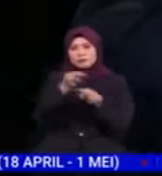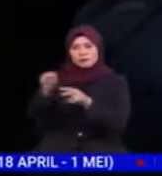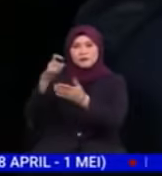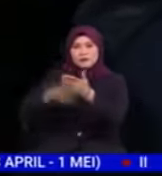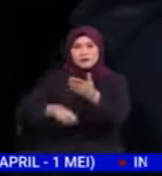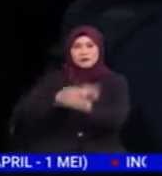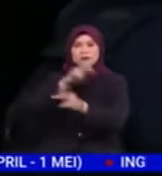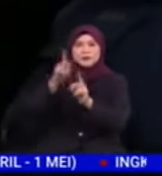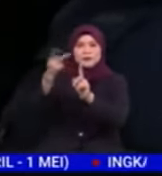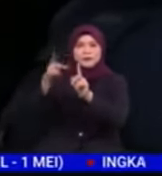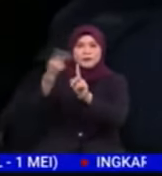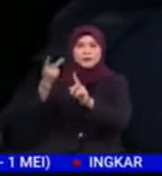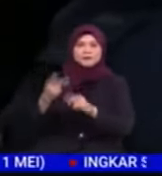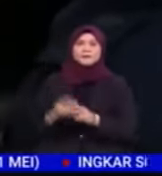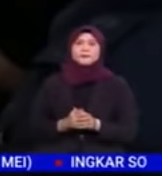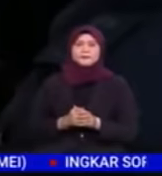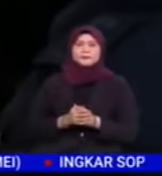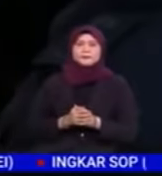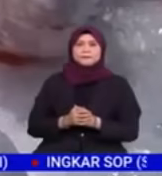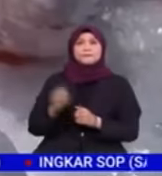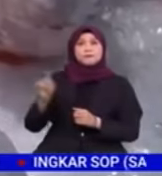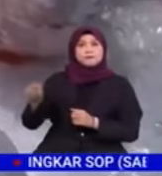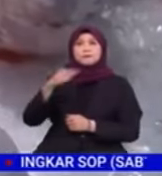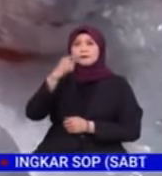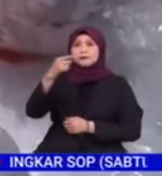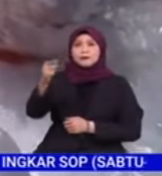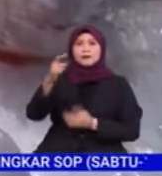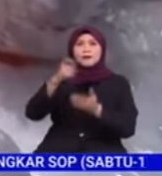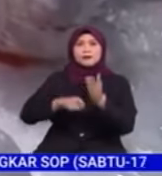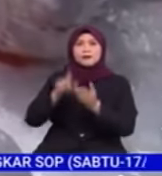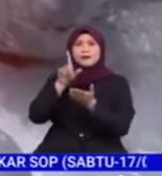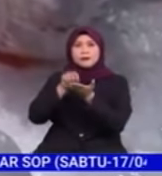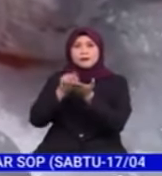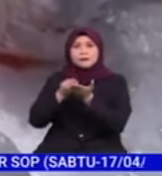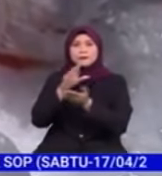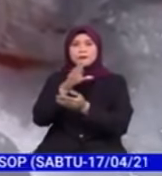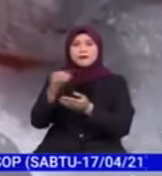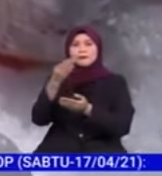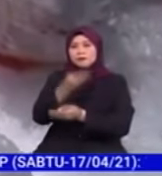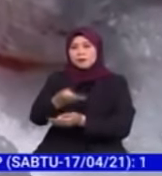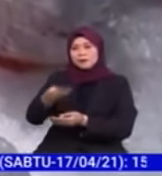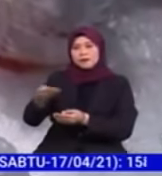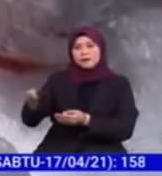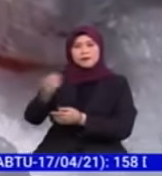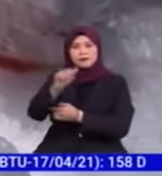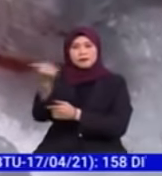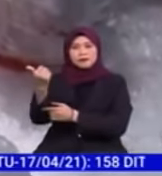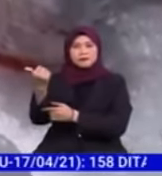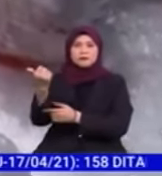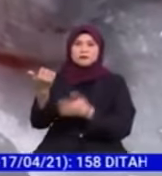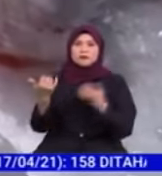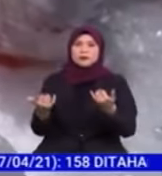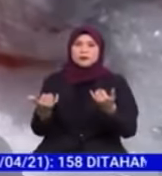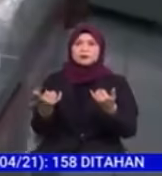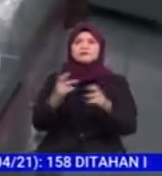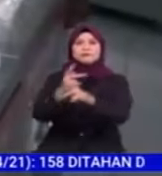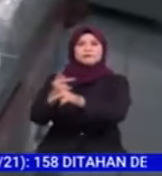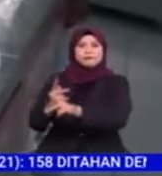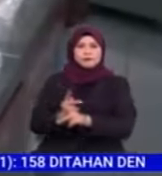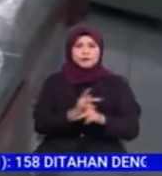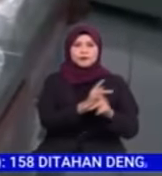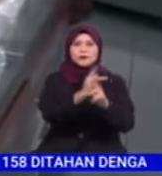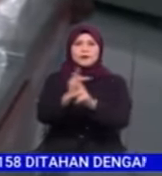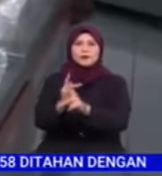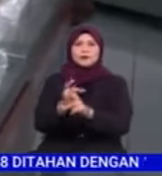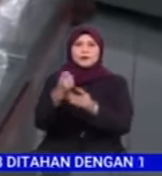harga di pulau Pinang menurut beliau harga ayam dan barangan keperluan lain pada tahap terkawal